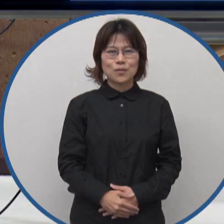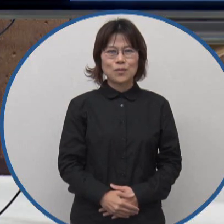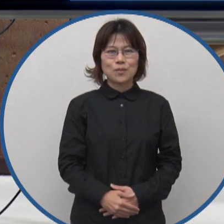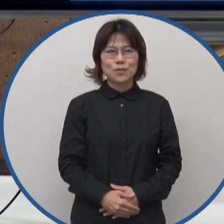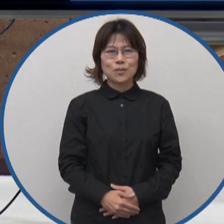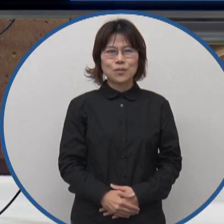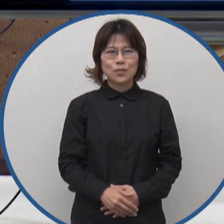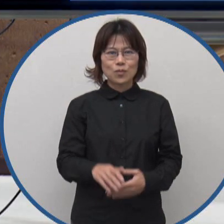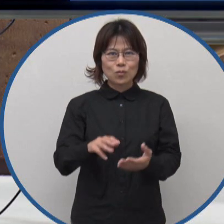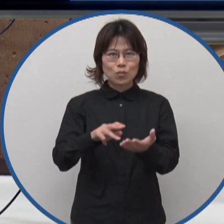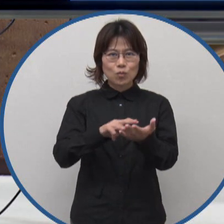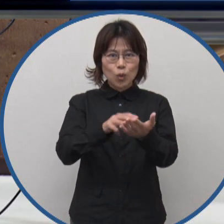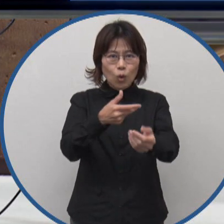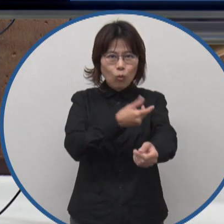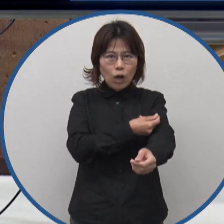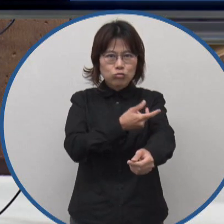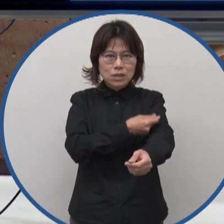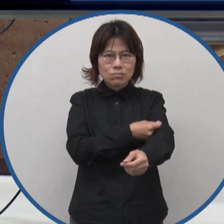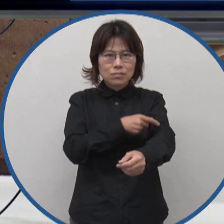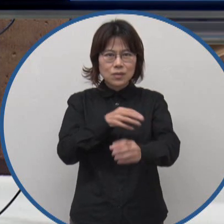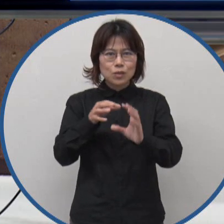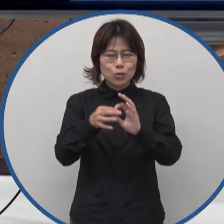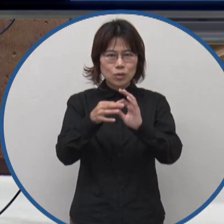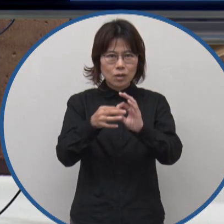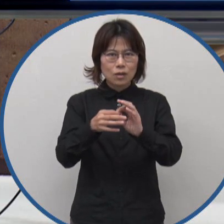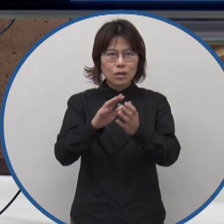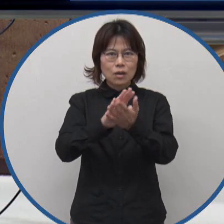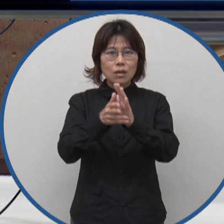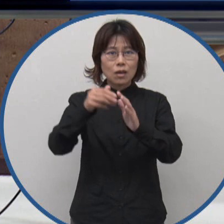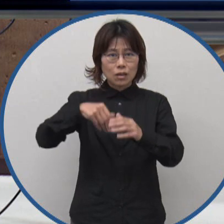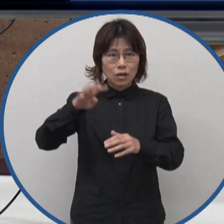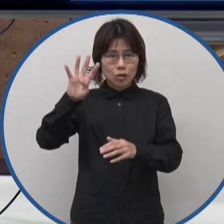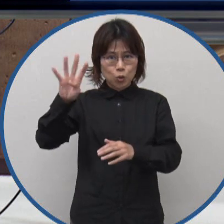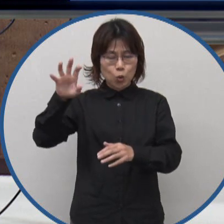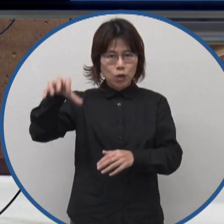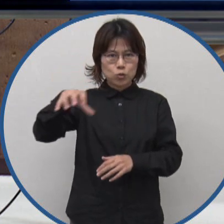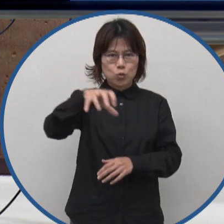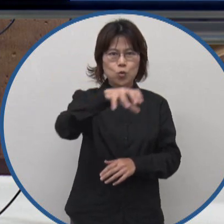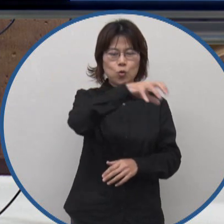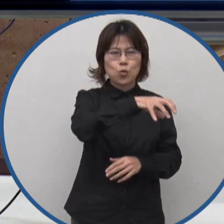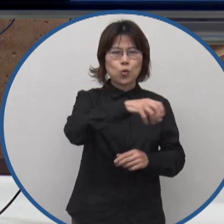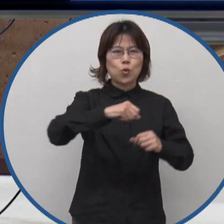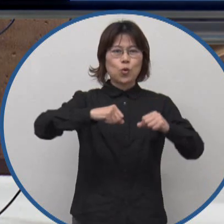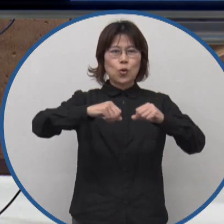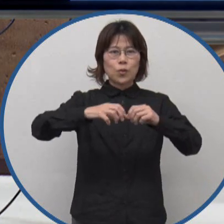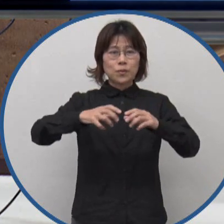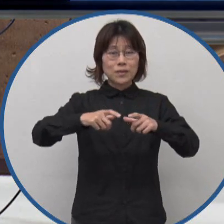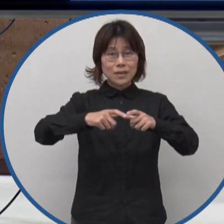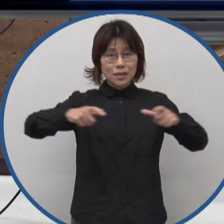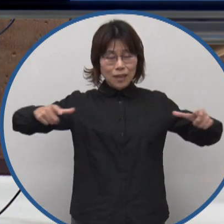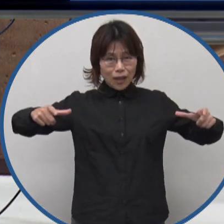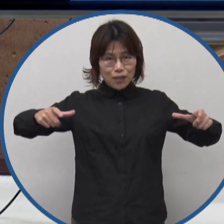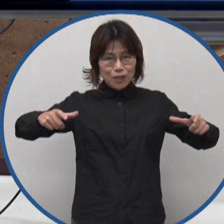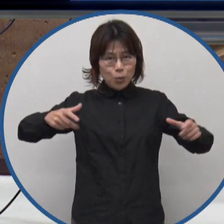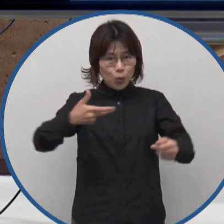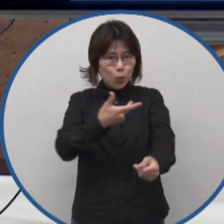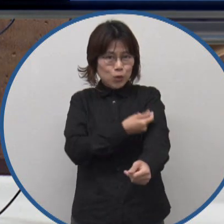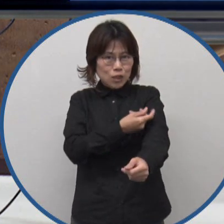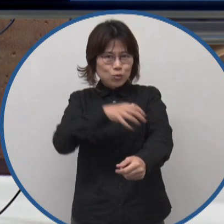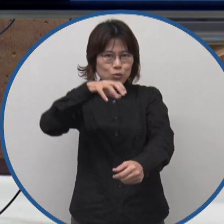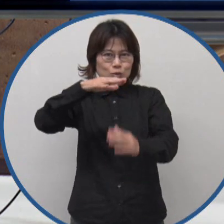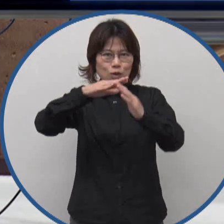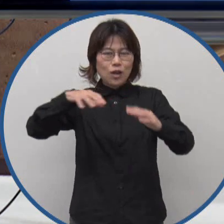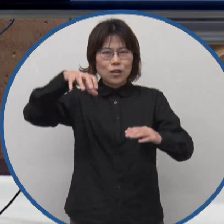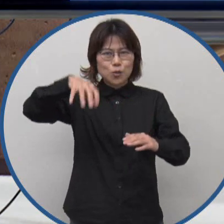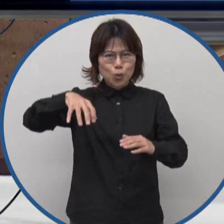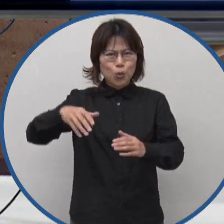すみません、ワクチンに関連してなんですけれども、あの県内4カ所で県が大規模接種会場を作るというお話があったと思うんですけれども、